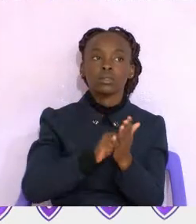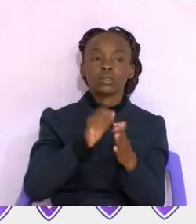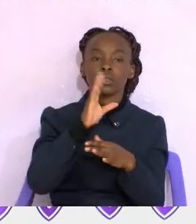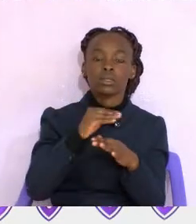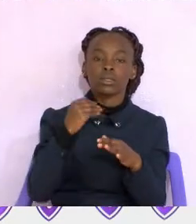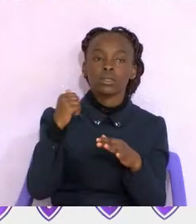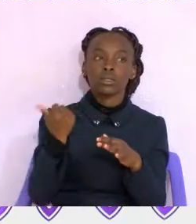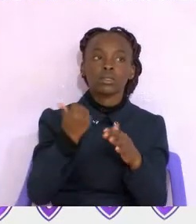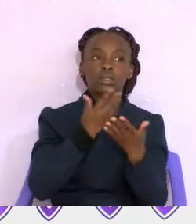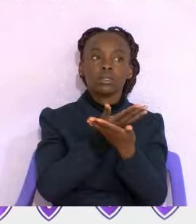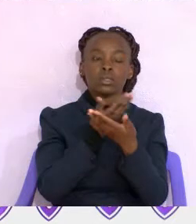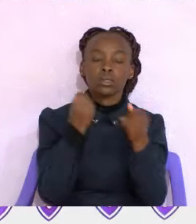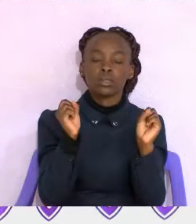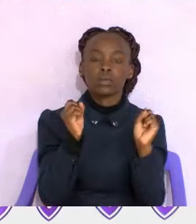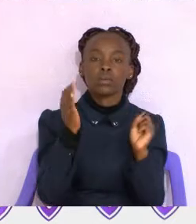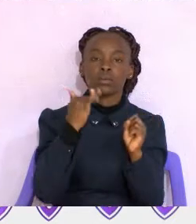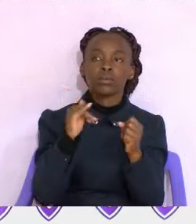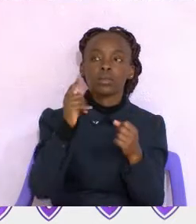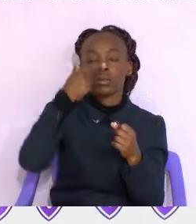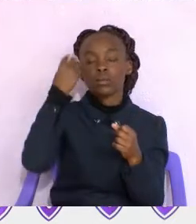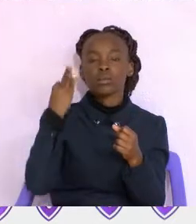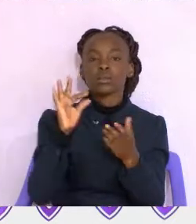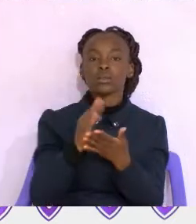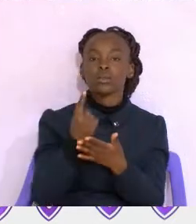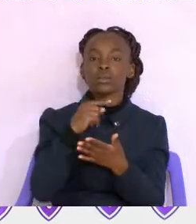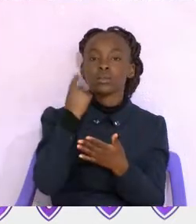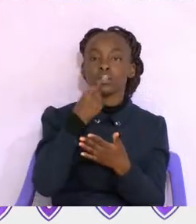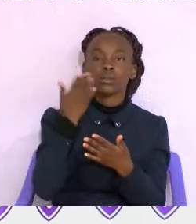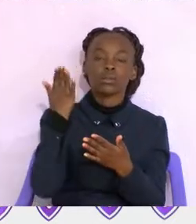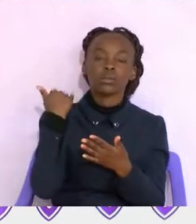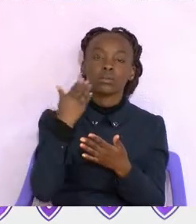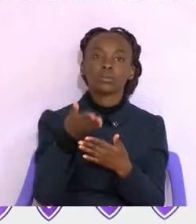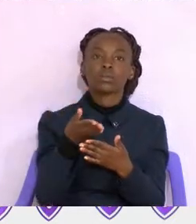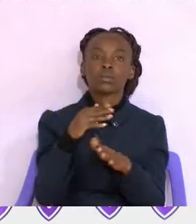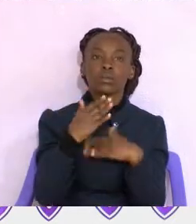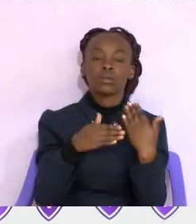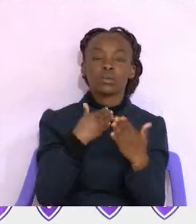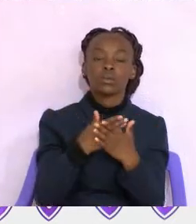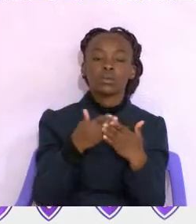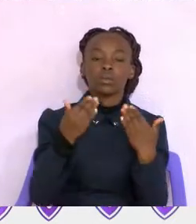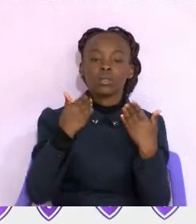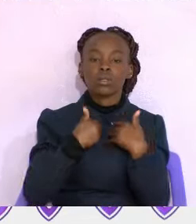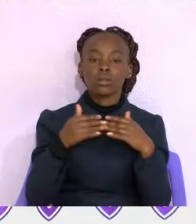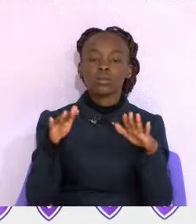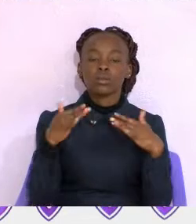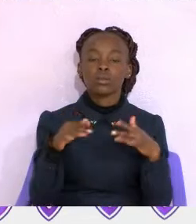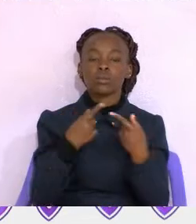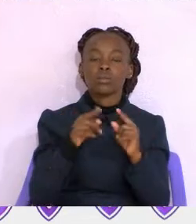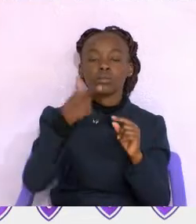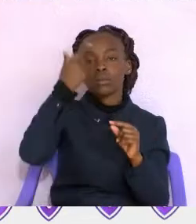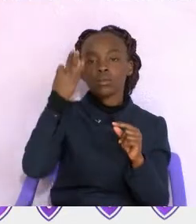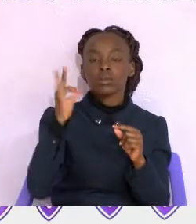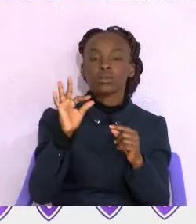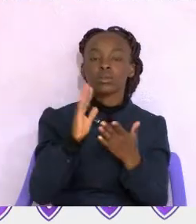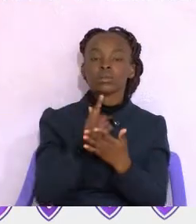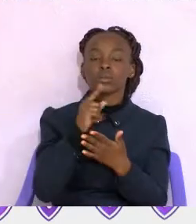waligombolewa. Wanadamu waligombolewa kwa sababu ya mtu aliyekuwa pale. Hapa palikuwa na, zote zilikuwa na dhuruba, lakini kwa sababu ya mtu alikuwa